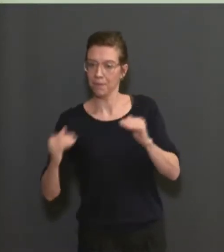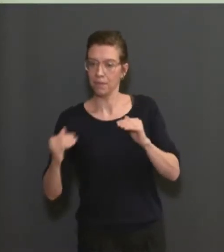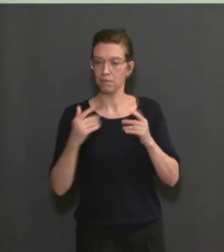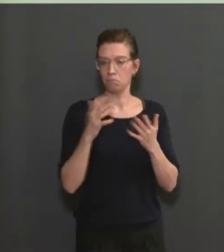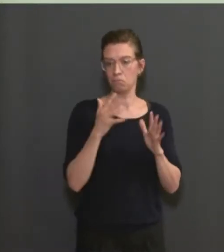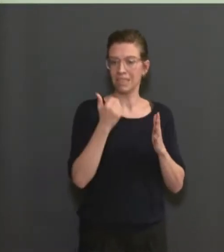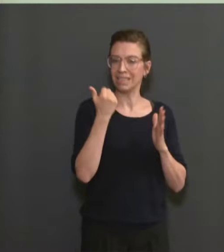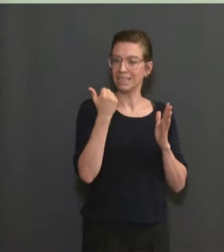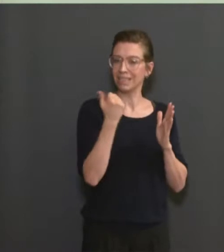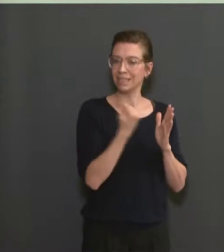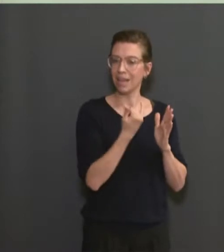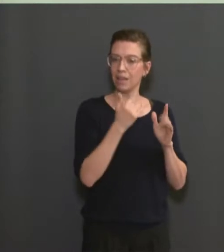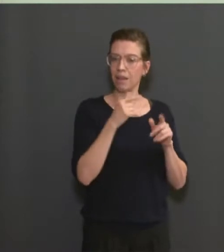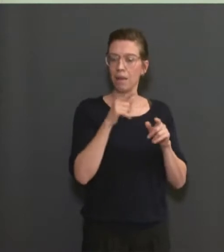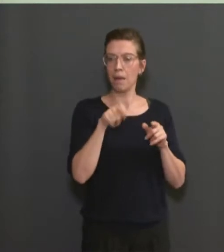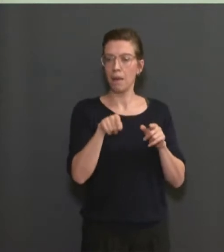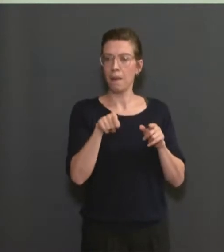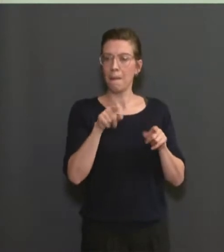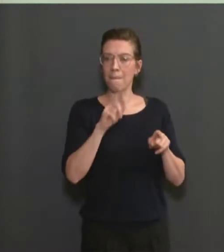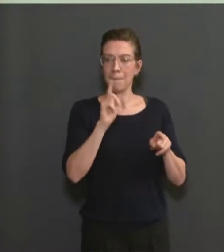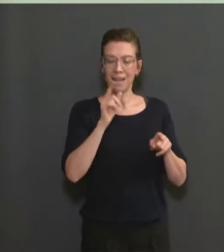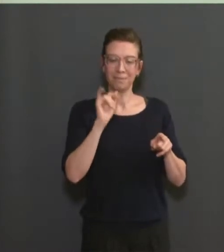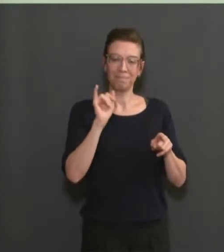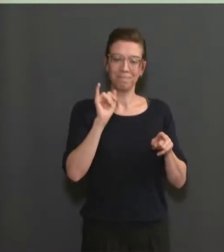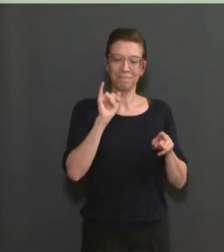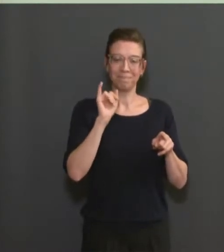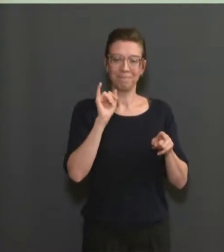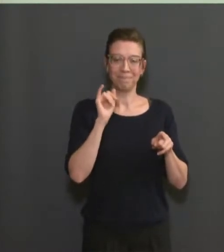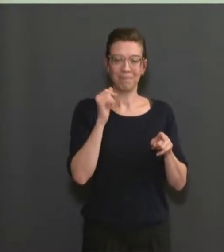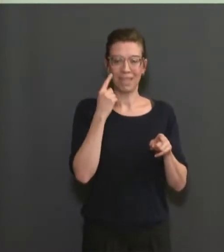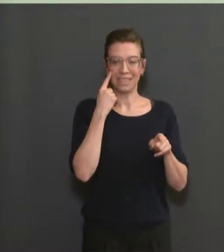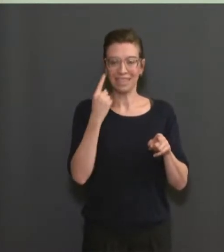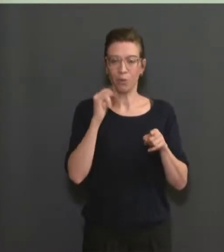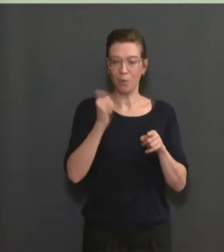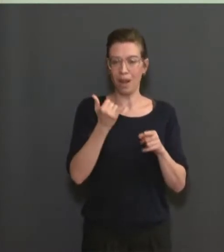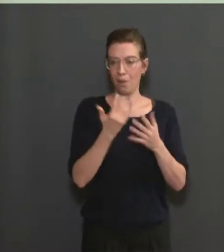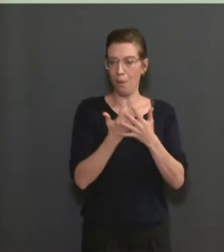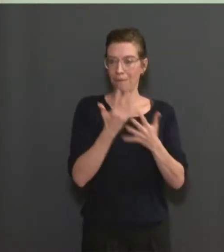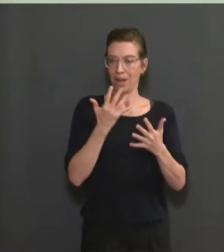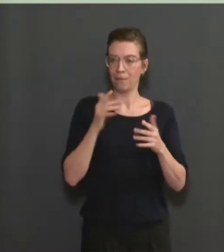het aantal ziekenhuisopnames met vertraging naar beneden gaat.